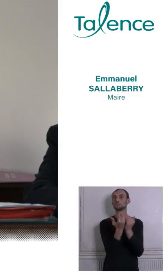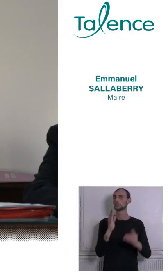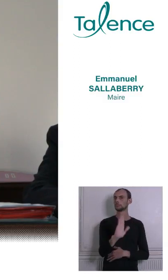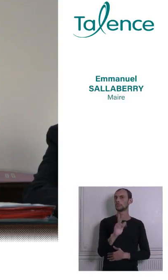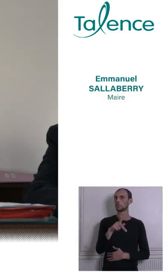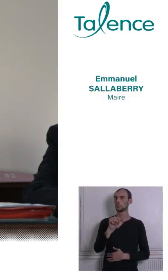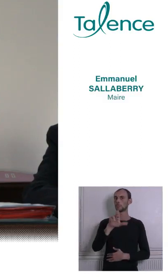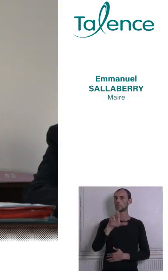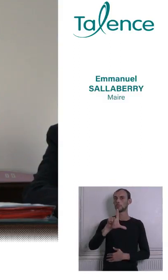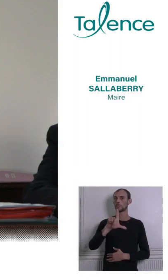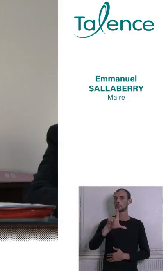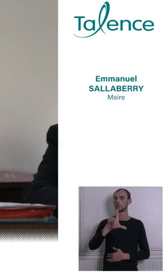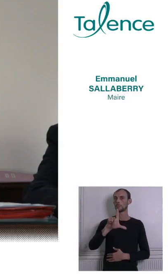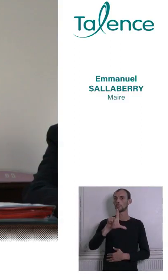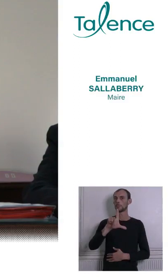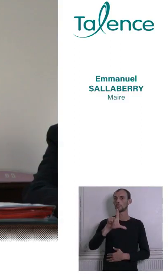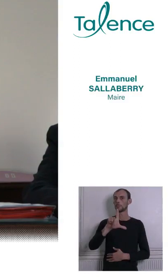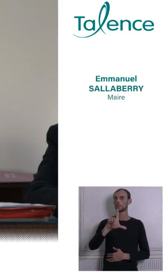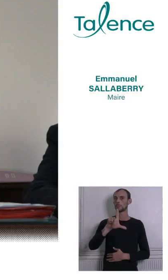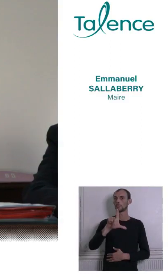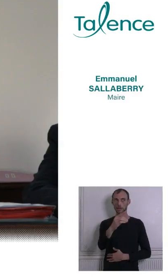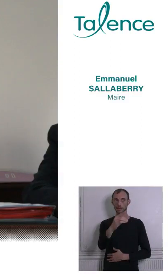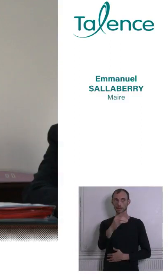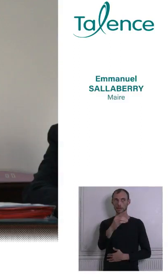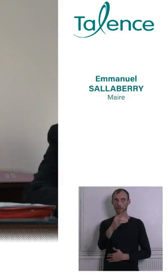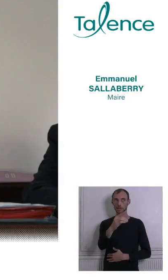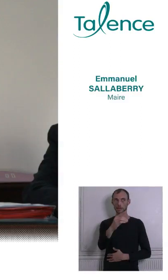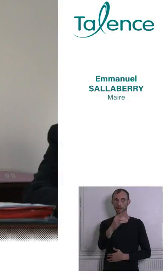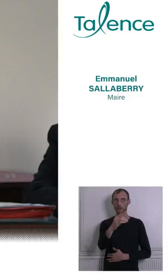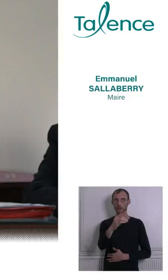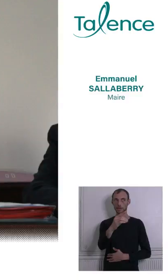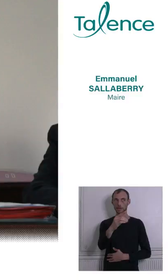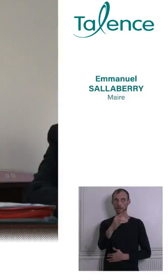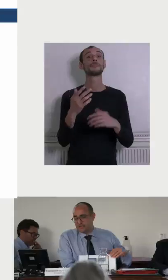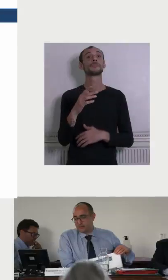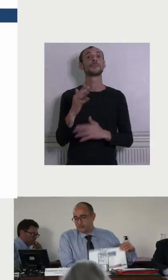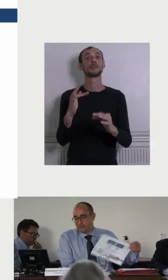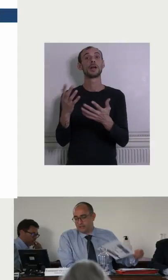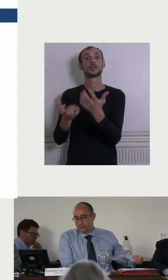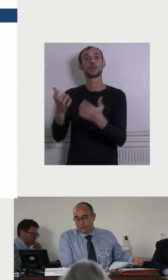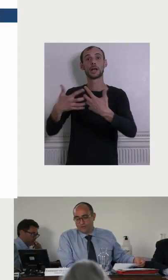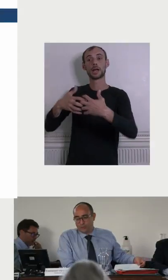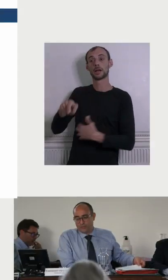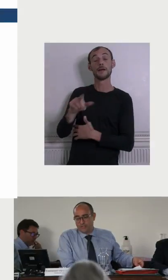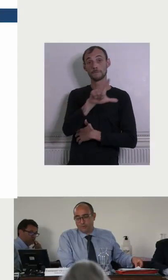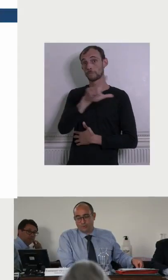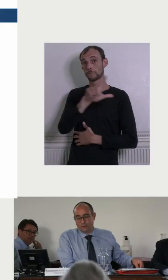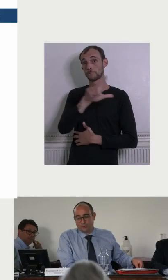de 99,5, puisqu'il y a quelques points lumineux qui restent et que, pour lesquels on attend certains travaux de voirie.